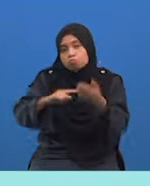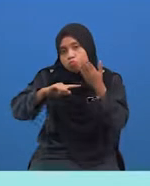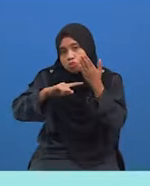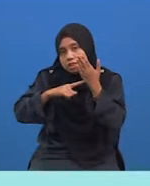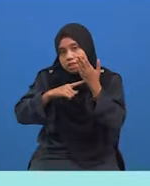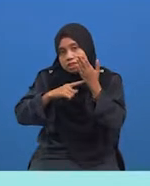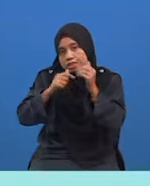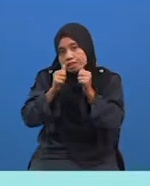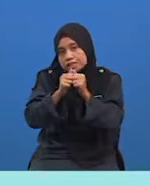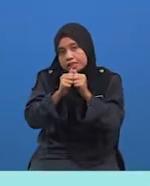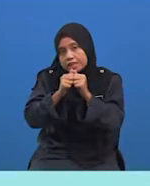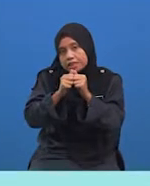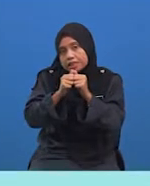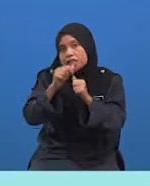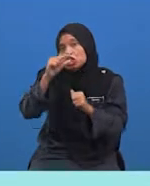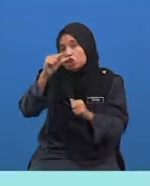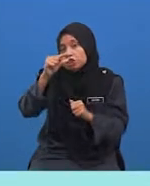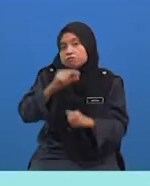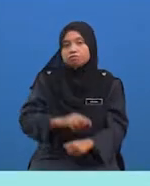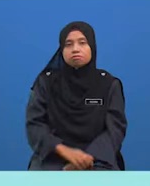Bermula dengan huruf G.